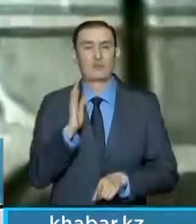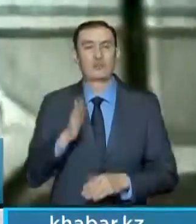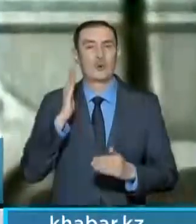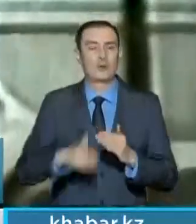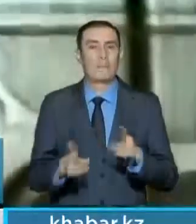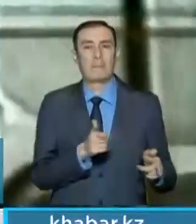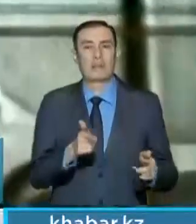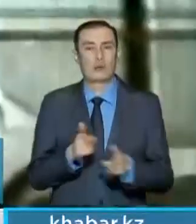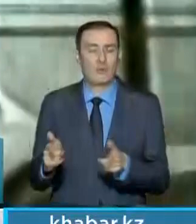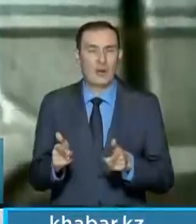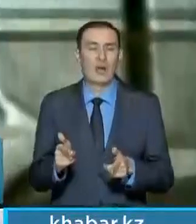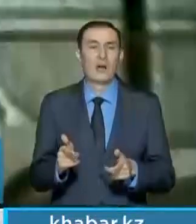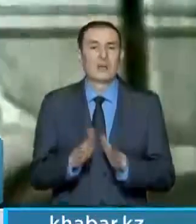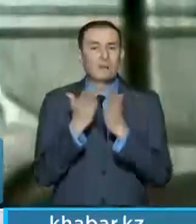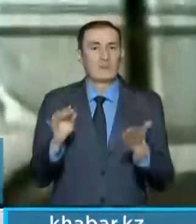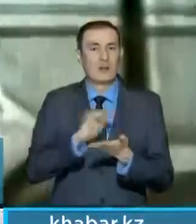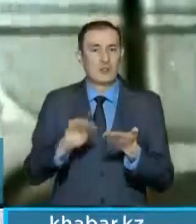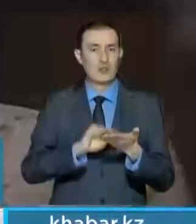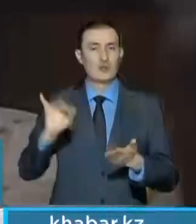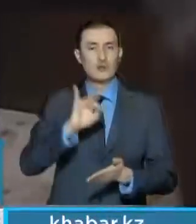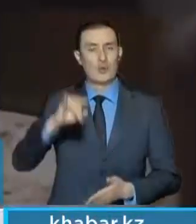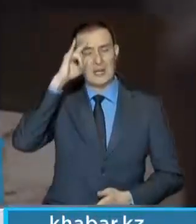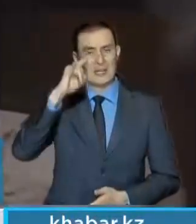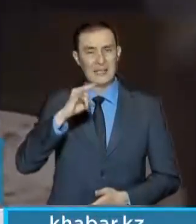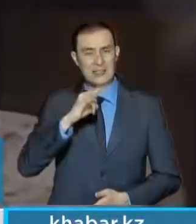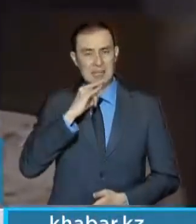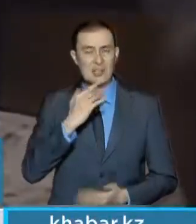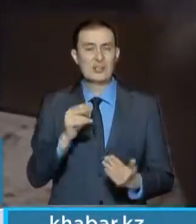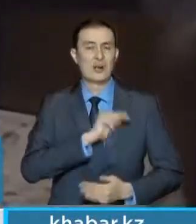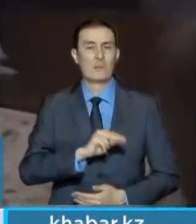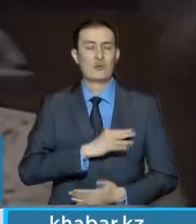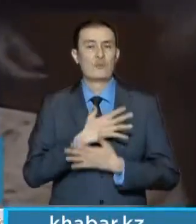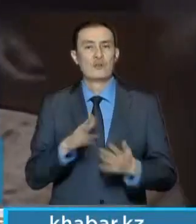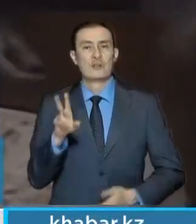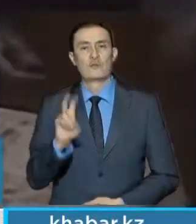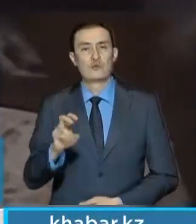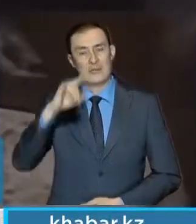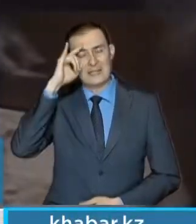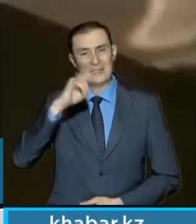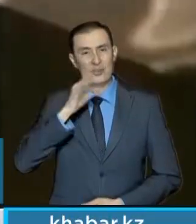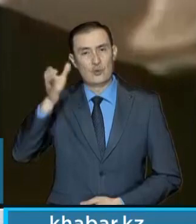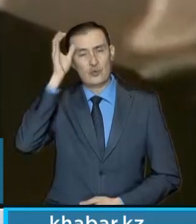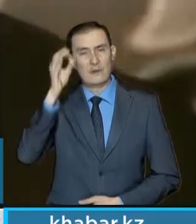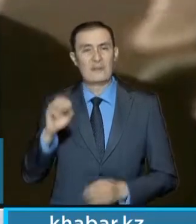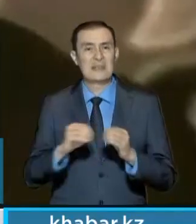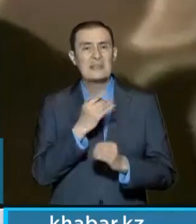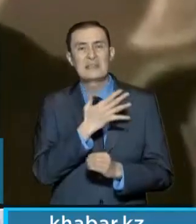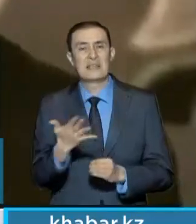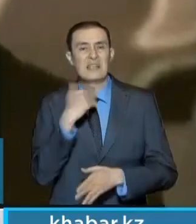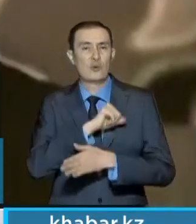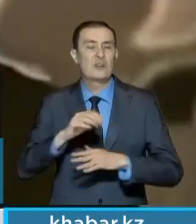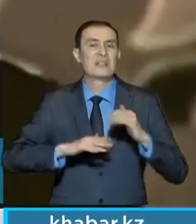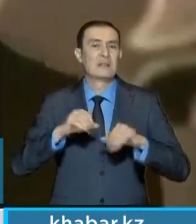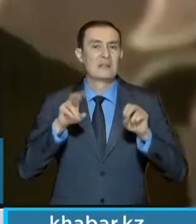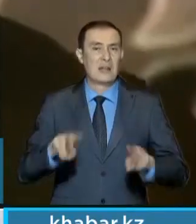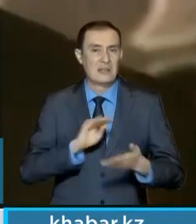завершится подготовка многотомника по истории Казахстана. Над ним сейчас работают более 200 отечественных ученых и десятки зарубежных